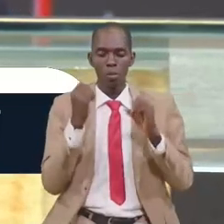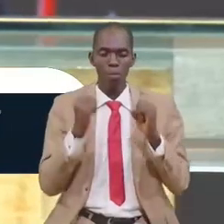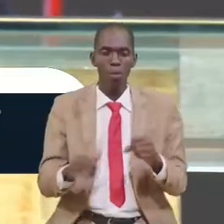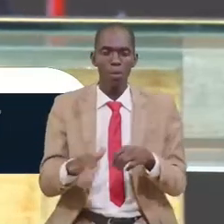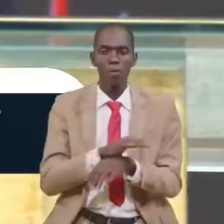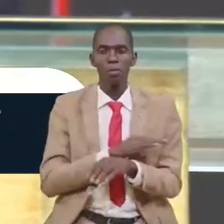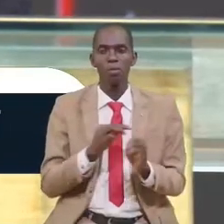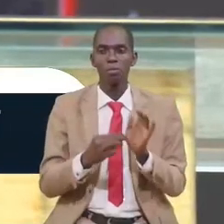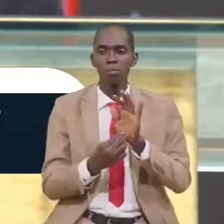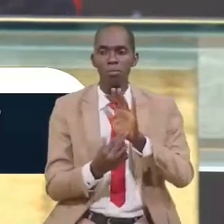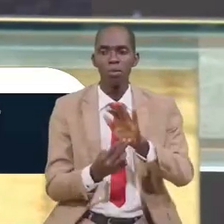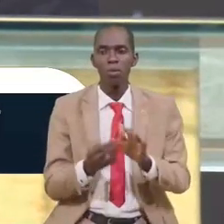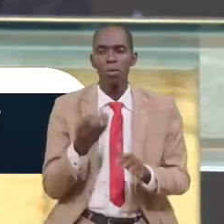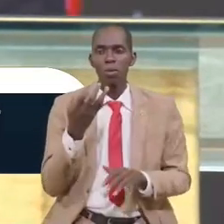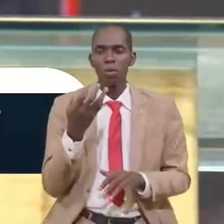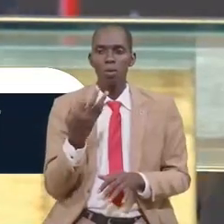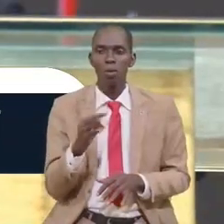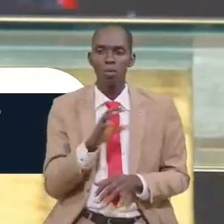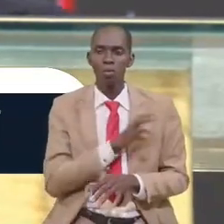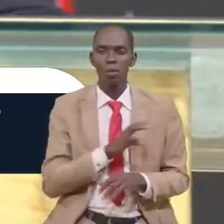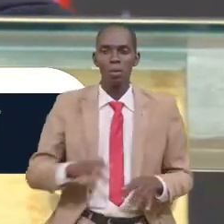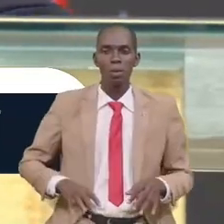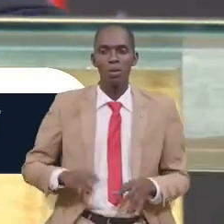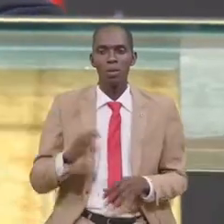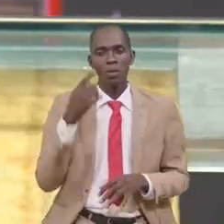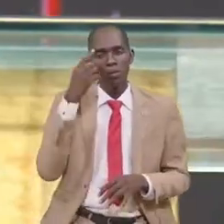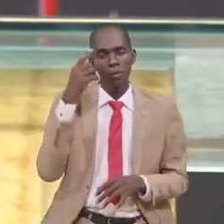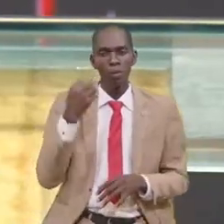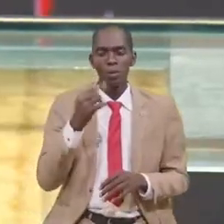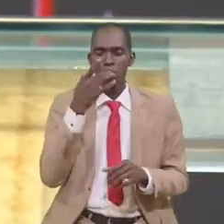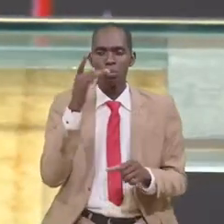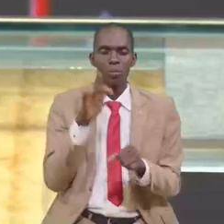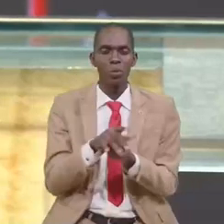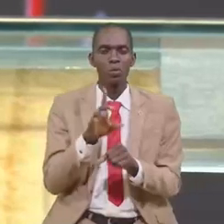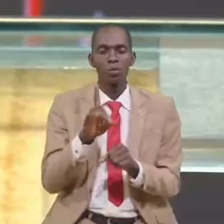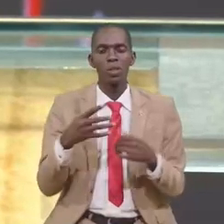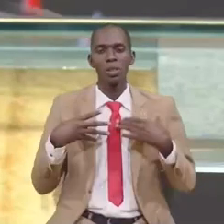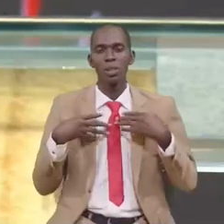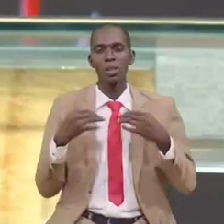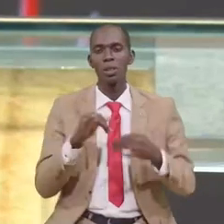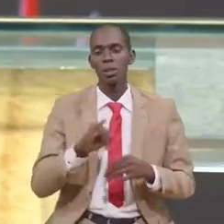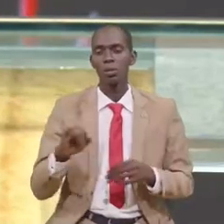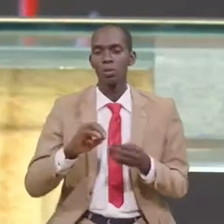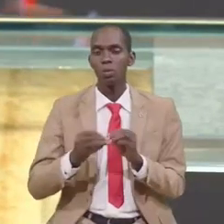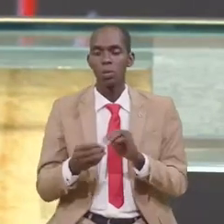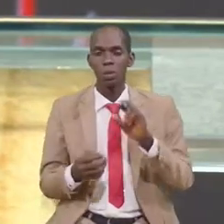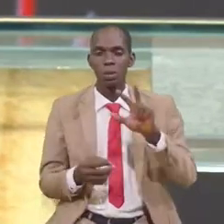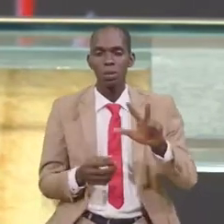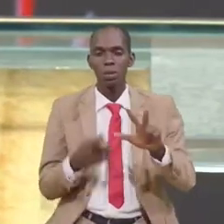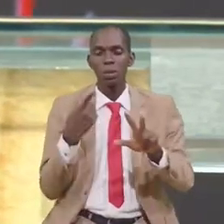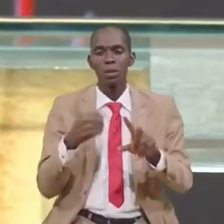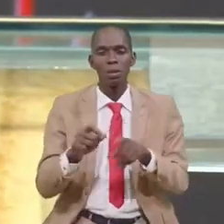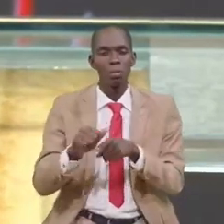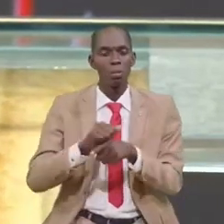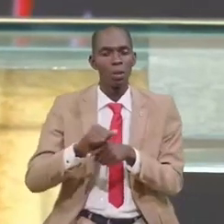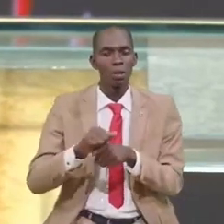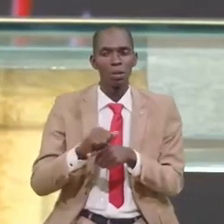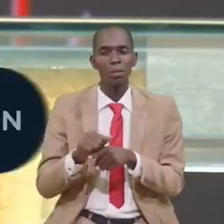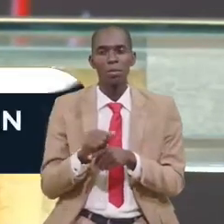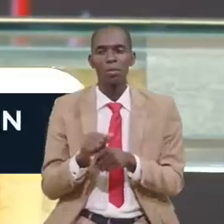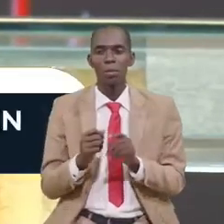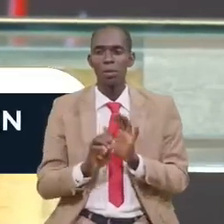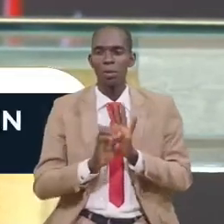de Christ pour la guérison promise. 3. Il y a le modèle pratique